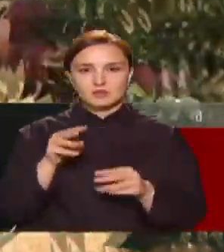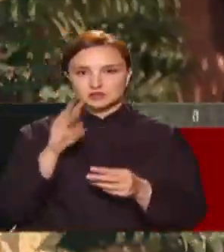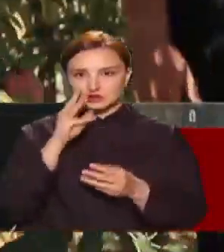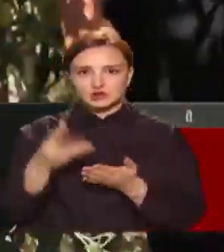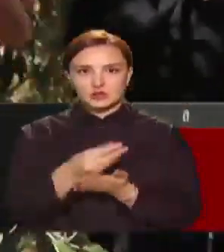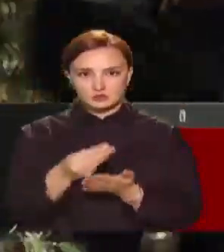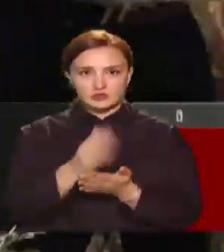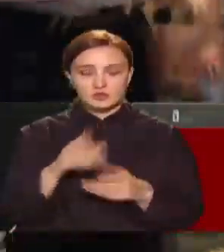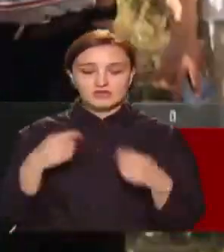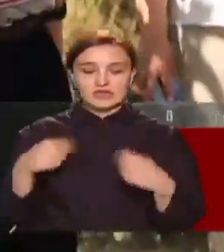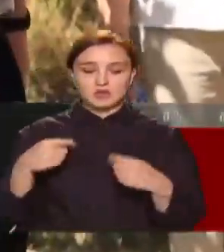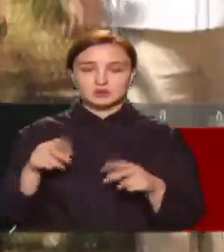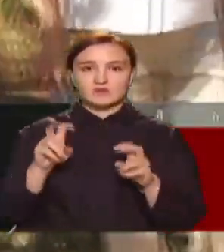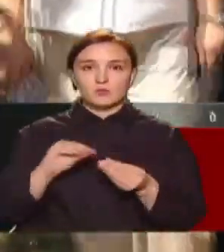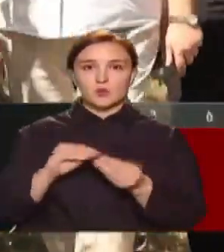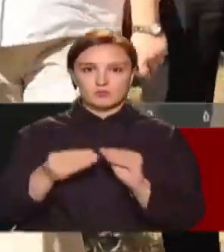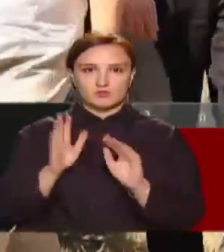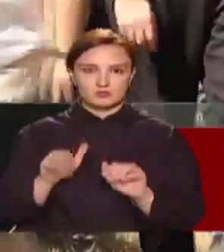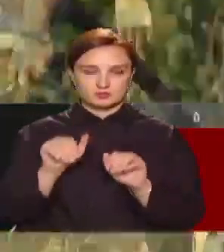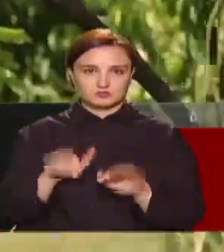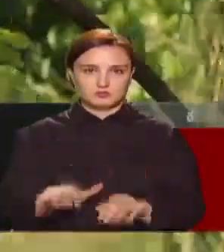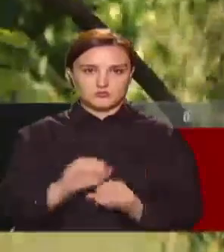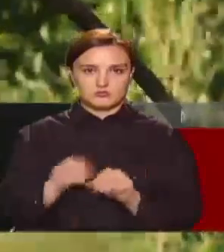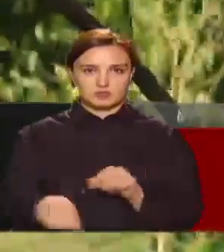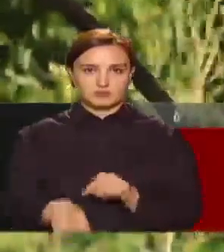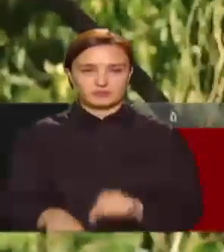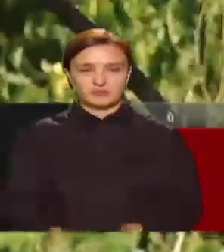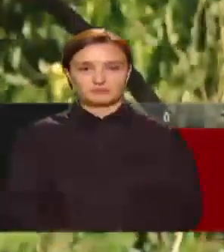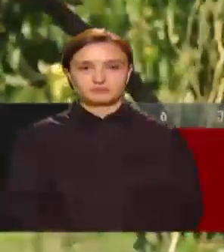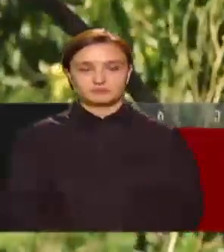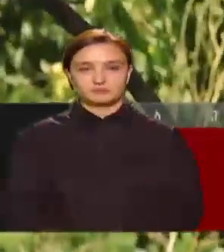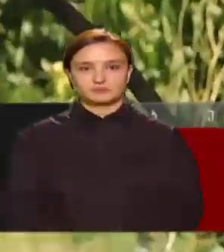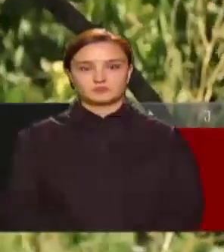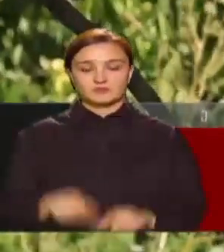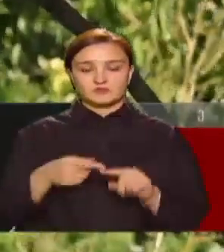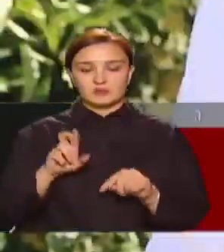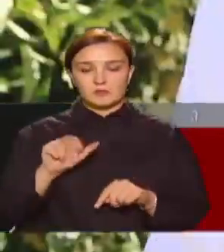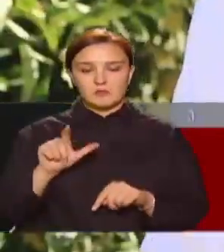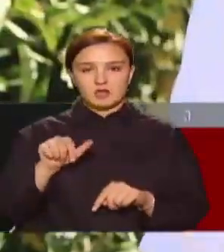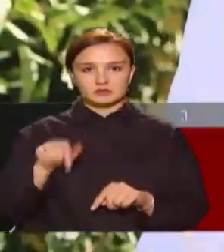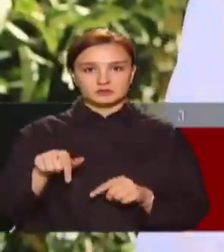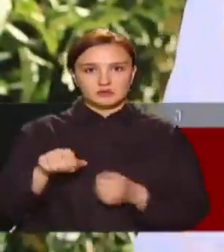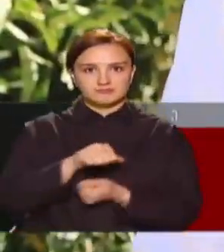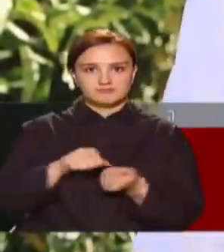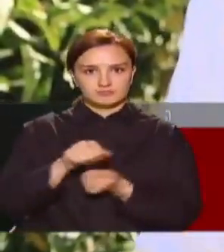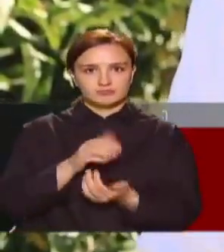mogvardeba realizatsiastan dakavshirebuli problemebi. Es aris sanadgobo baza gadamamshavebeli sektoristvis romelis